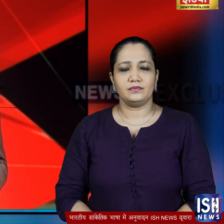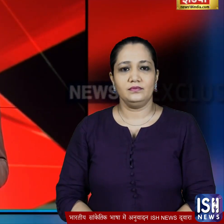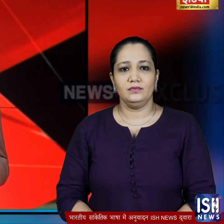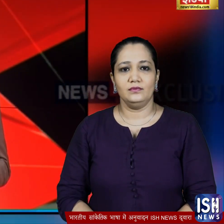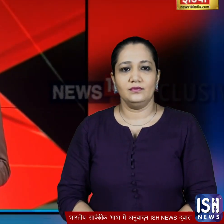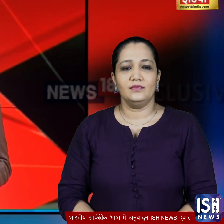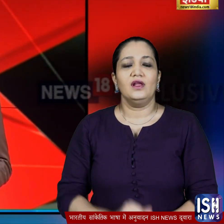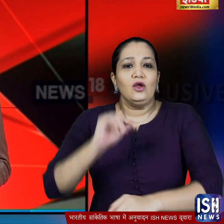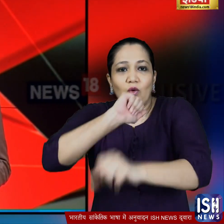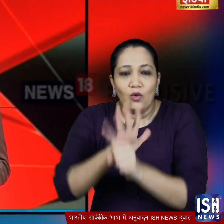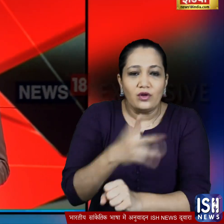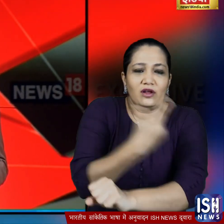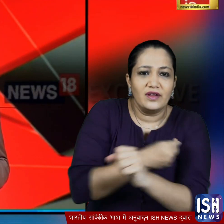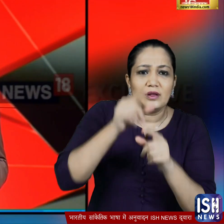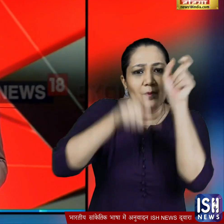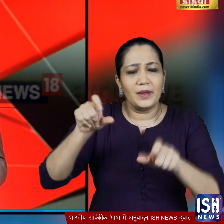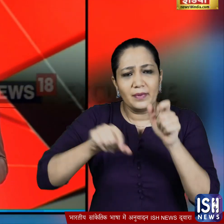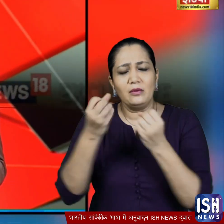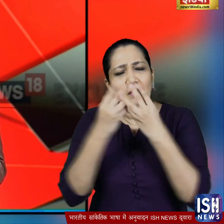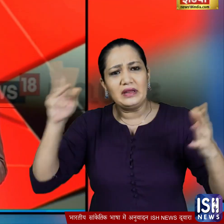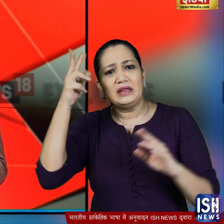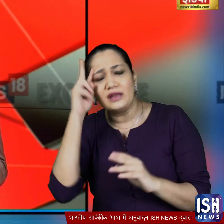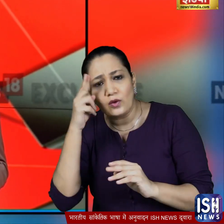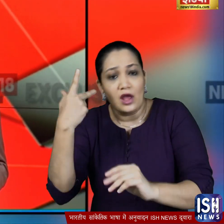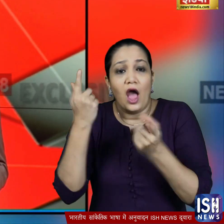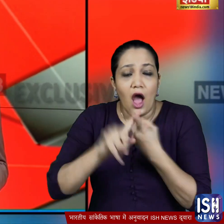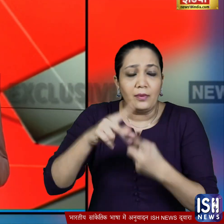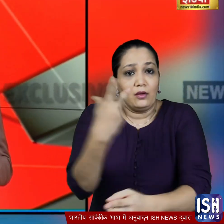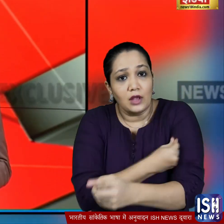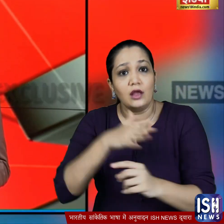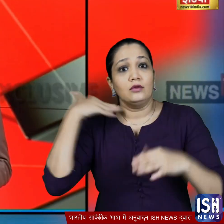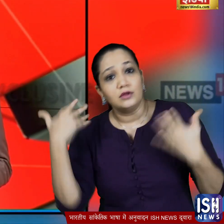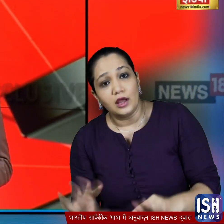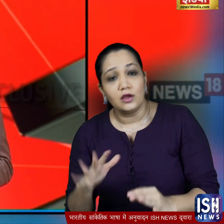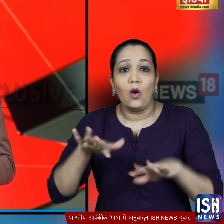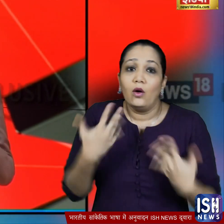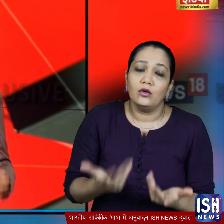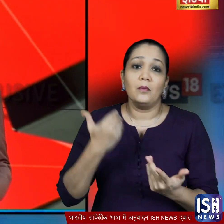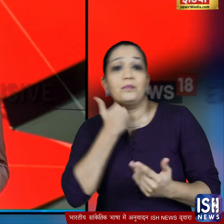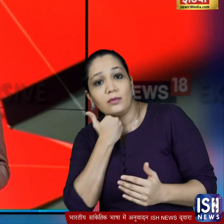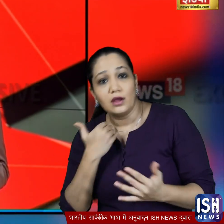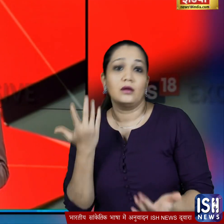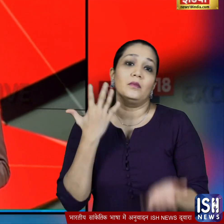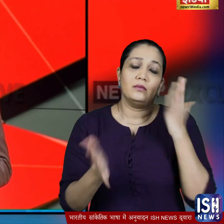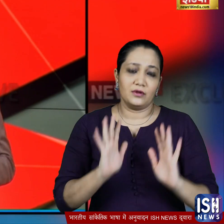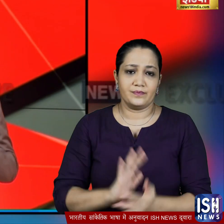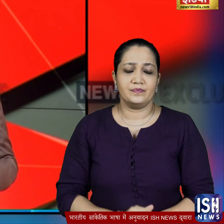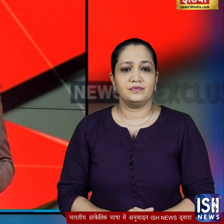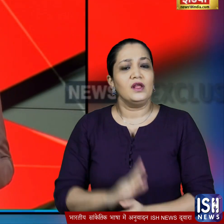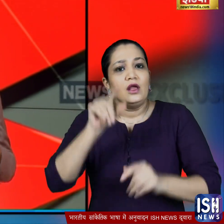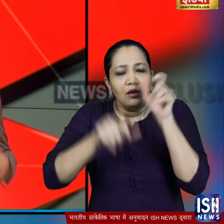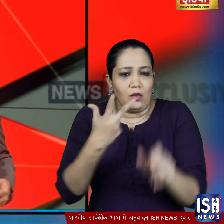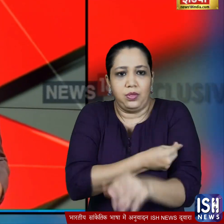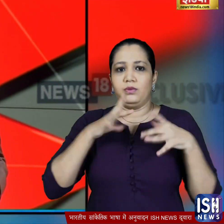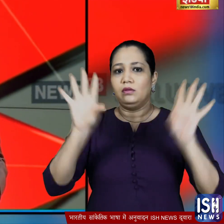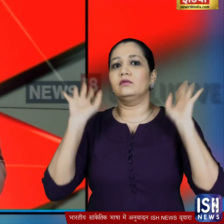सौभाग्य की एक बात है कि कोरोना वैक्सीन को लेकर कई लोगों में भ्रम है कि उसे लगवाने से उनकी मौत हो सकती है या वो बीमार हो जाएंगे या और इसकी वजह